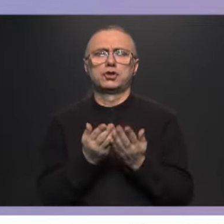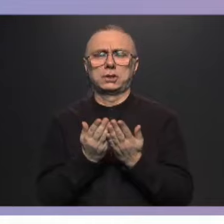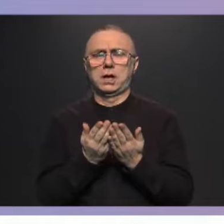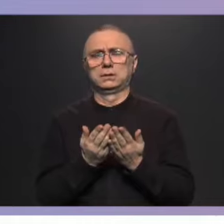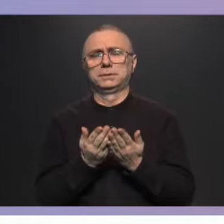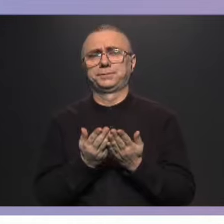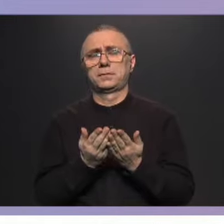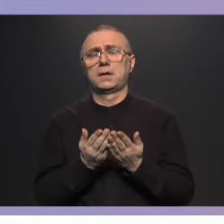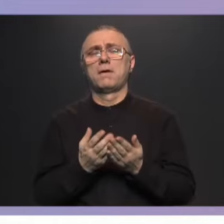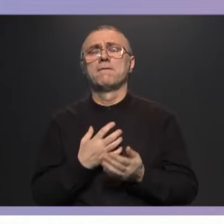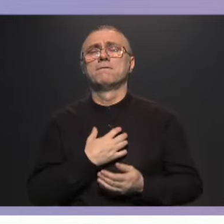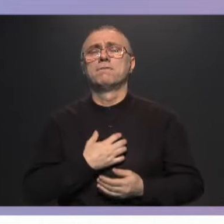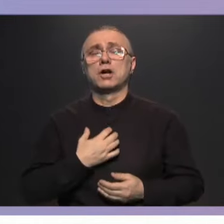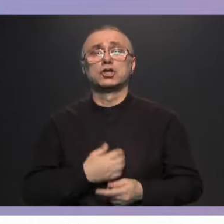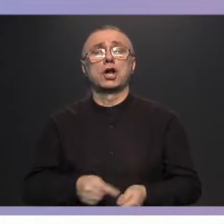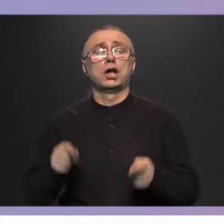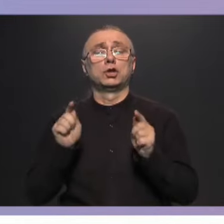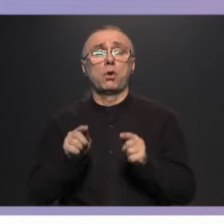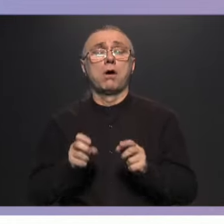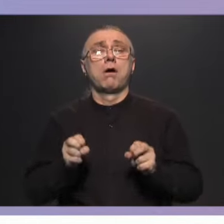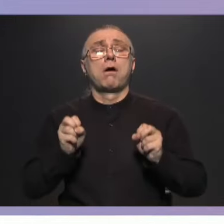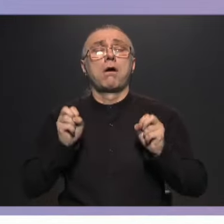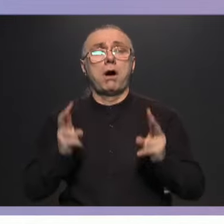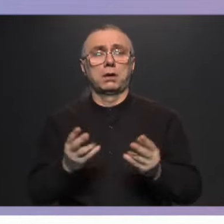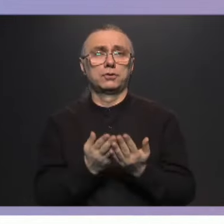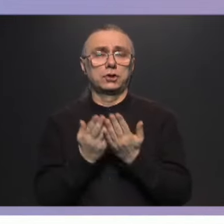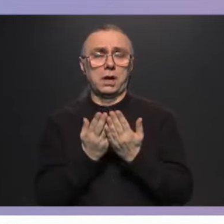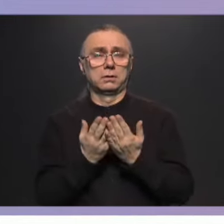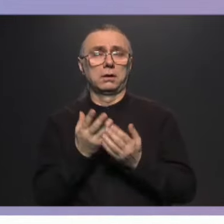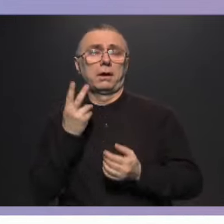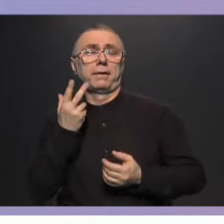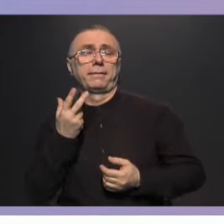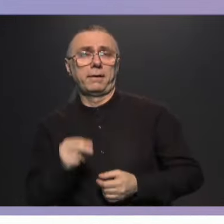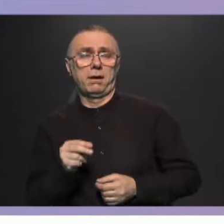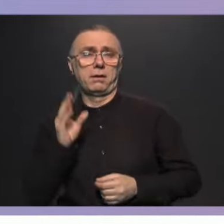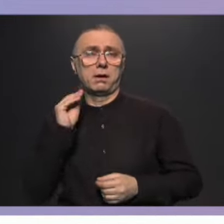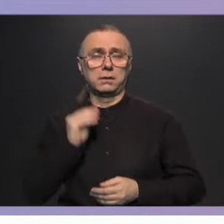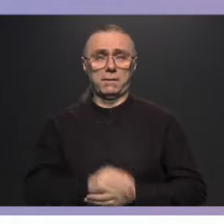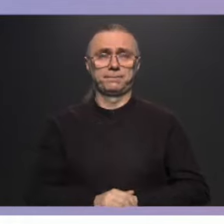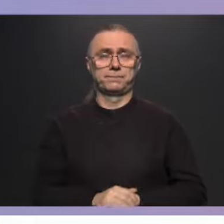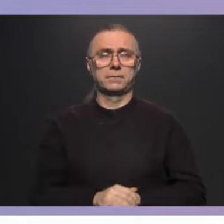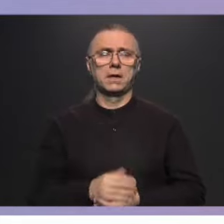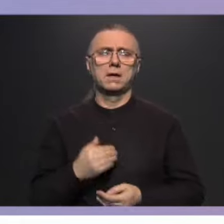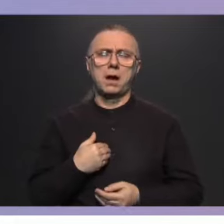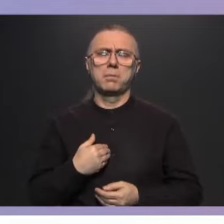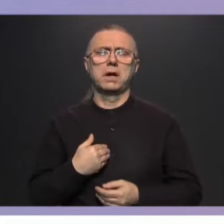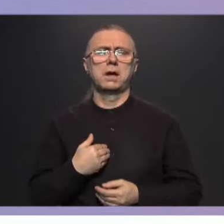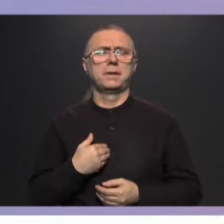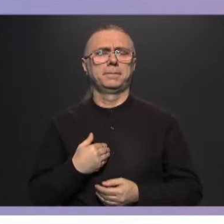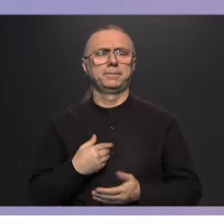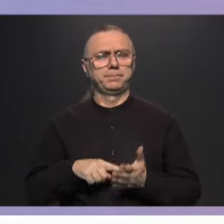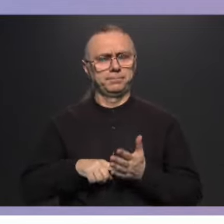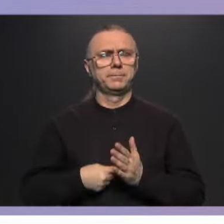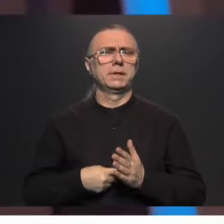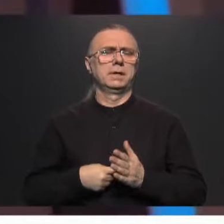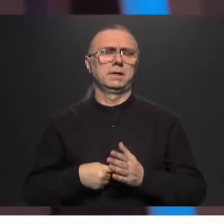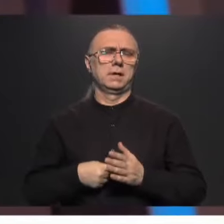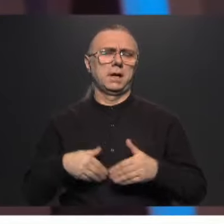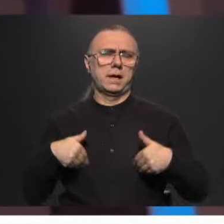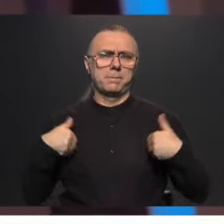как читать, где и когда. Вот. Я бы настоятельно рекомендовал бы, прям действительно